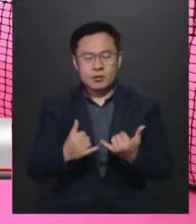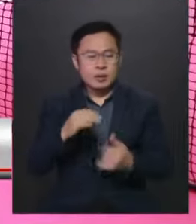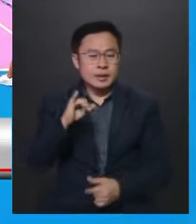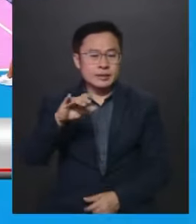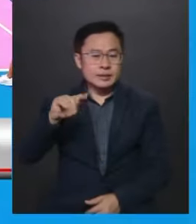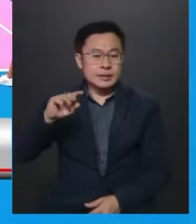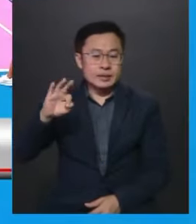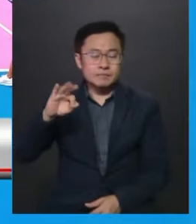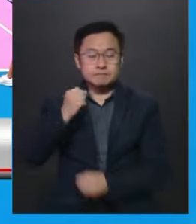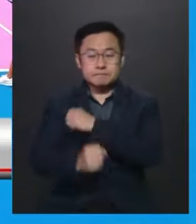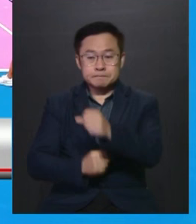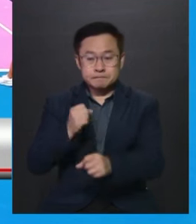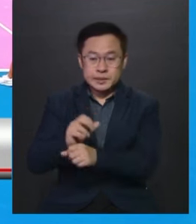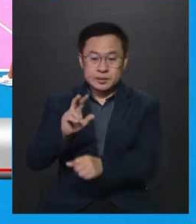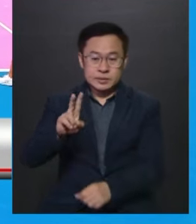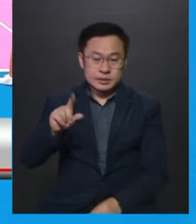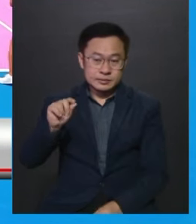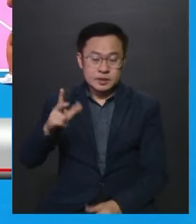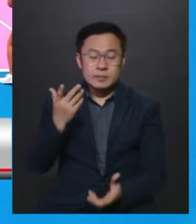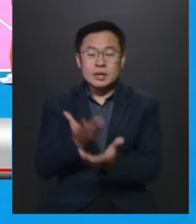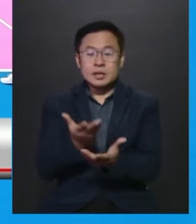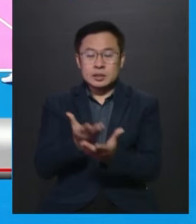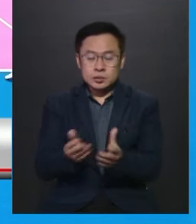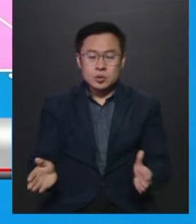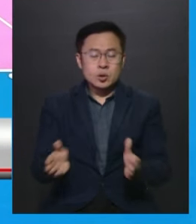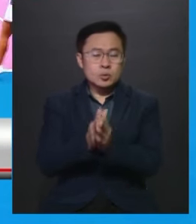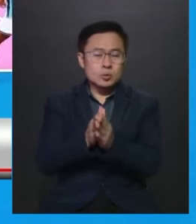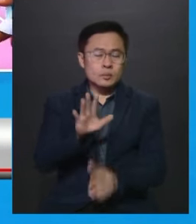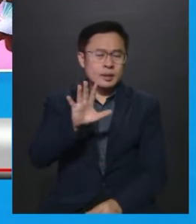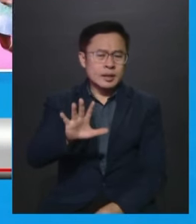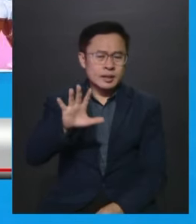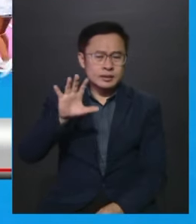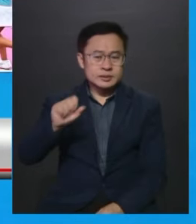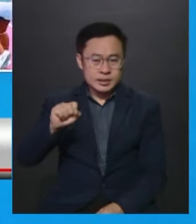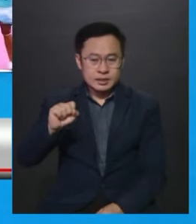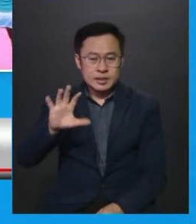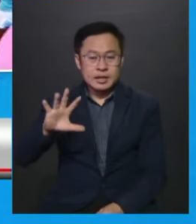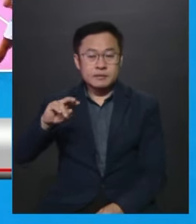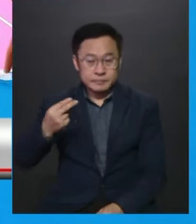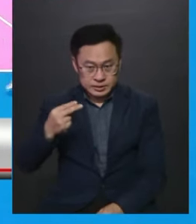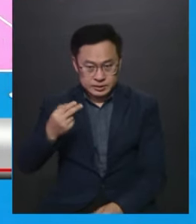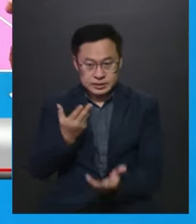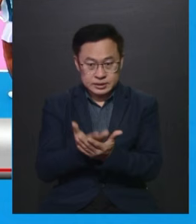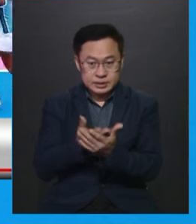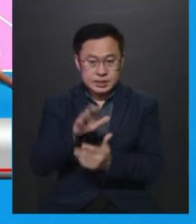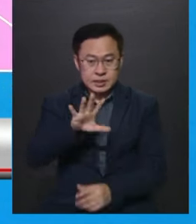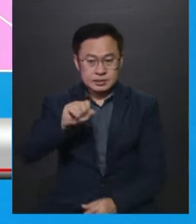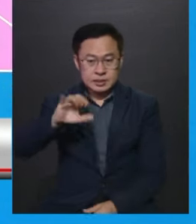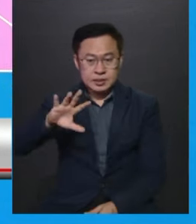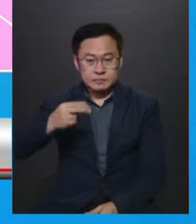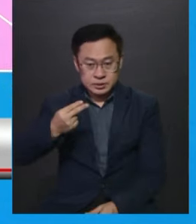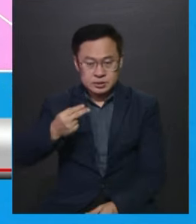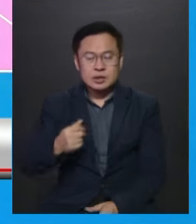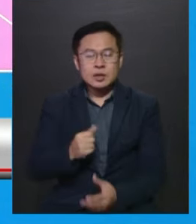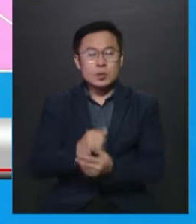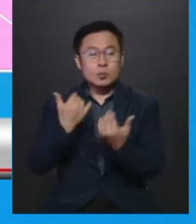Tennis Tour 2023นะครับชิงเงินรางวัลรวมกว่า 15,000 ดอลลาร์สหรัฐครับหรือประมาณ 550,000 บาทครับสัปดาห์ที่2ครับที่สนามเทนนิ